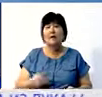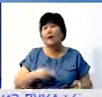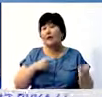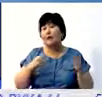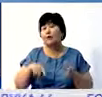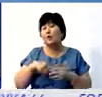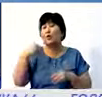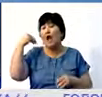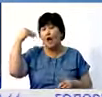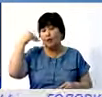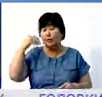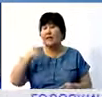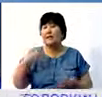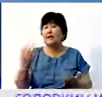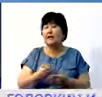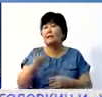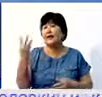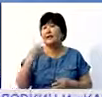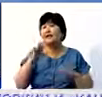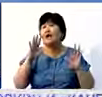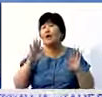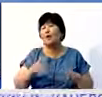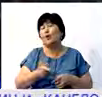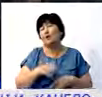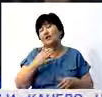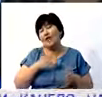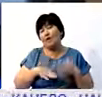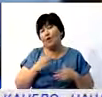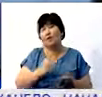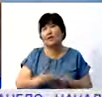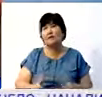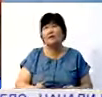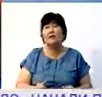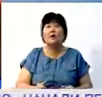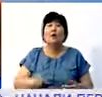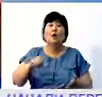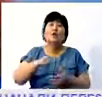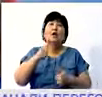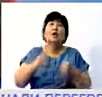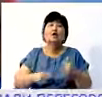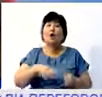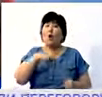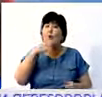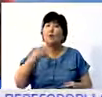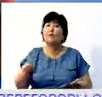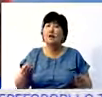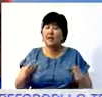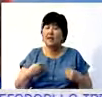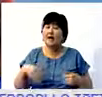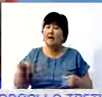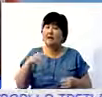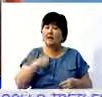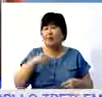Приехал из города Актобе. Завоевал 3-е место. Очень доволен. Участие в турнире много мне дало. Все